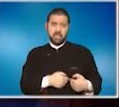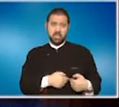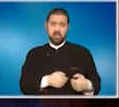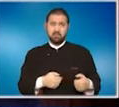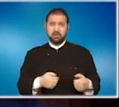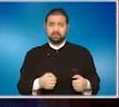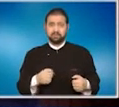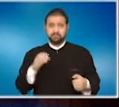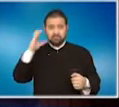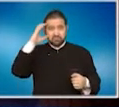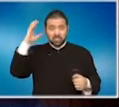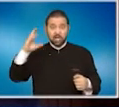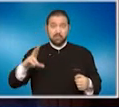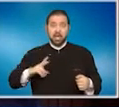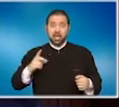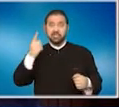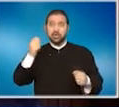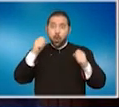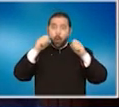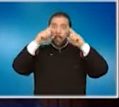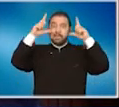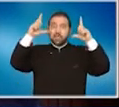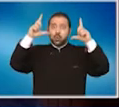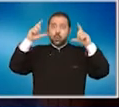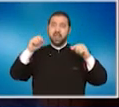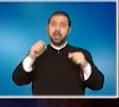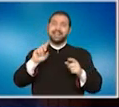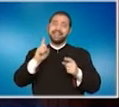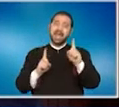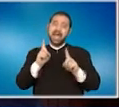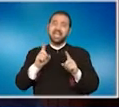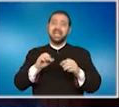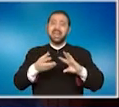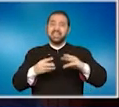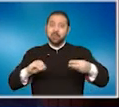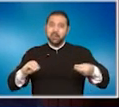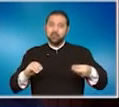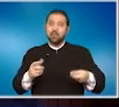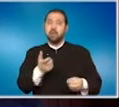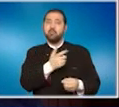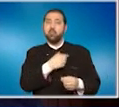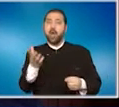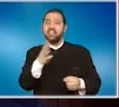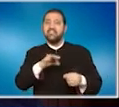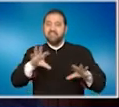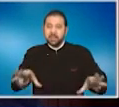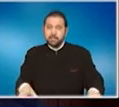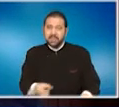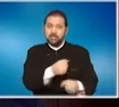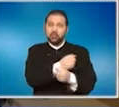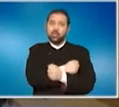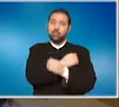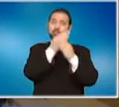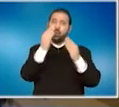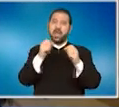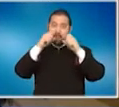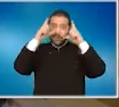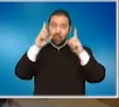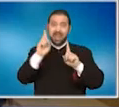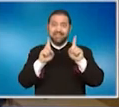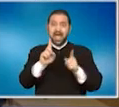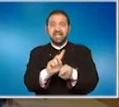consider o minune foarte mare. Ea este o minune. Poate fi mântuitoare minunea dacă mă angajează și